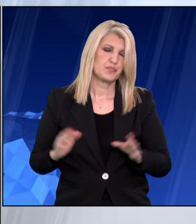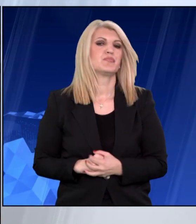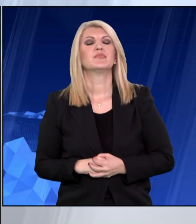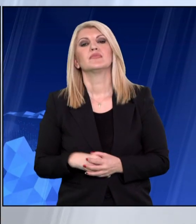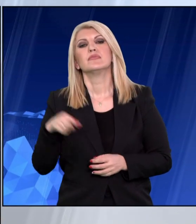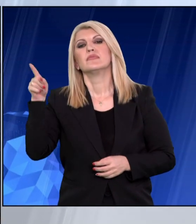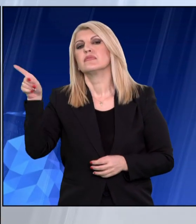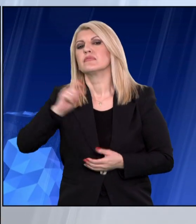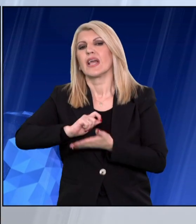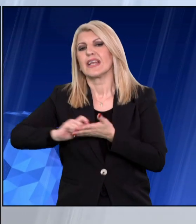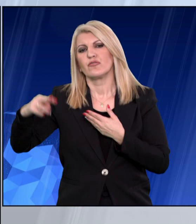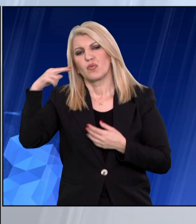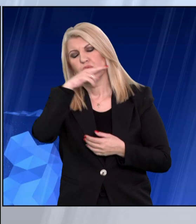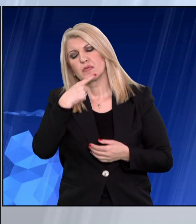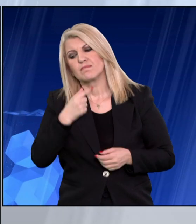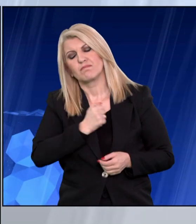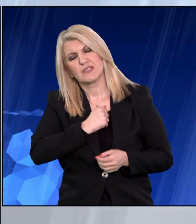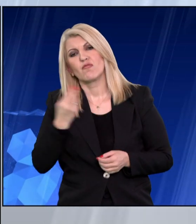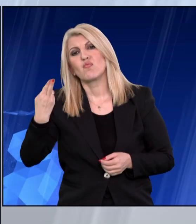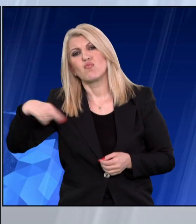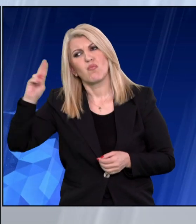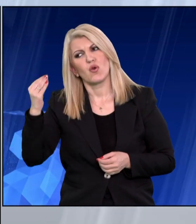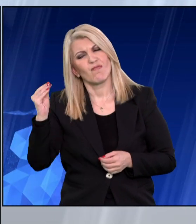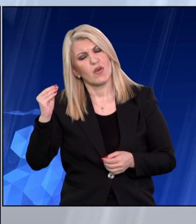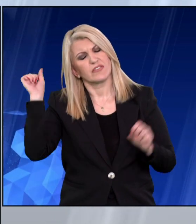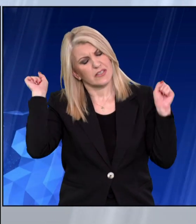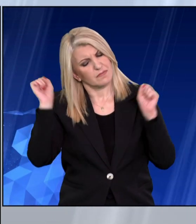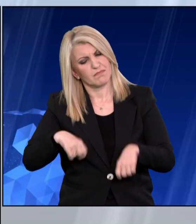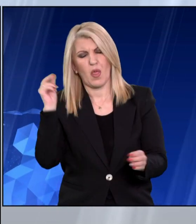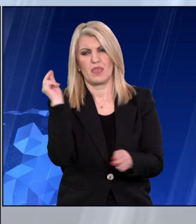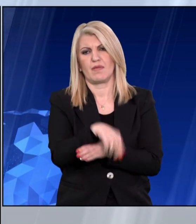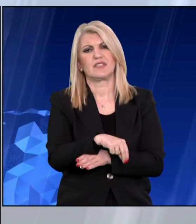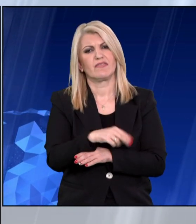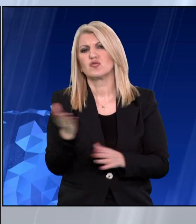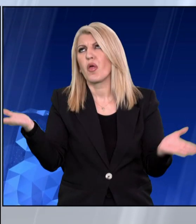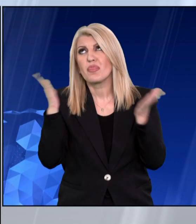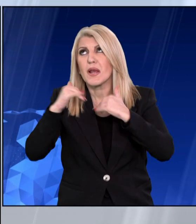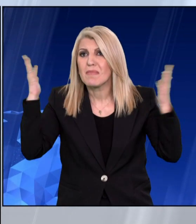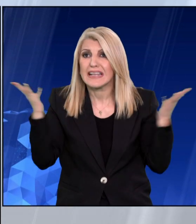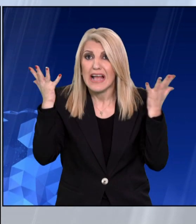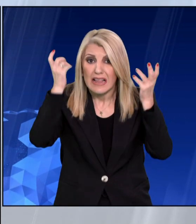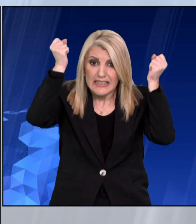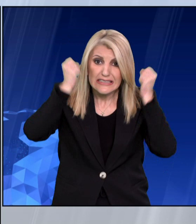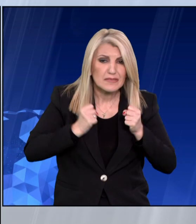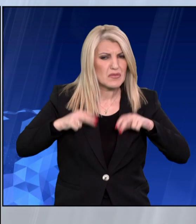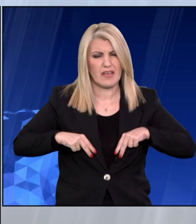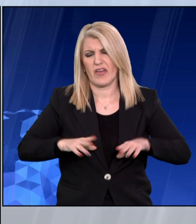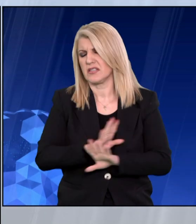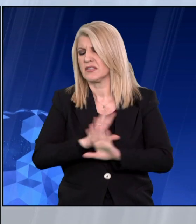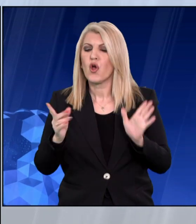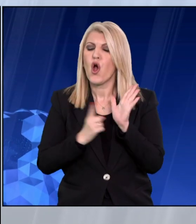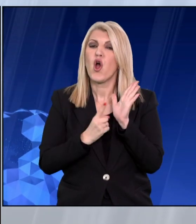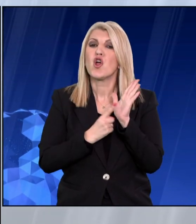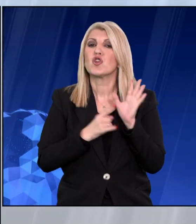οι περισσότεροι γαλάζιοι βουλευτές θα το υπερψηφίσουν χωρίς να τιθεται κανένα θέμα για την κυβέρνηση το νομοσχέδιο είναι απόλυτος ισορροπημένο τονίζει στα νέα ο